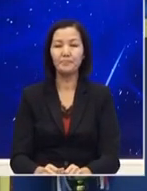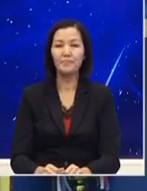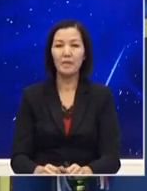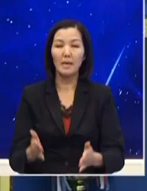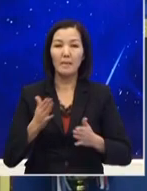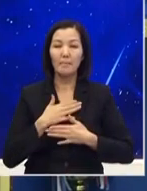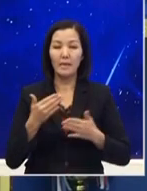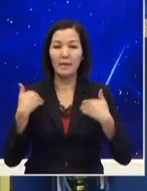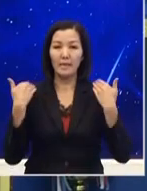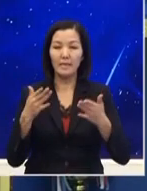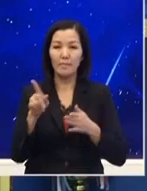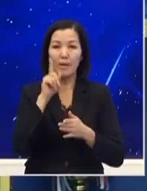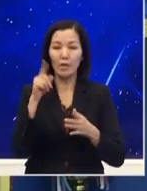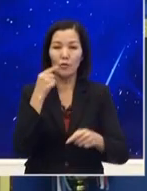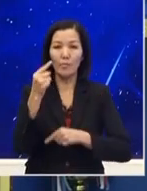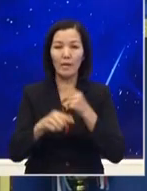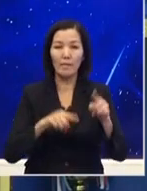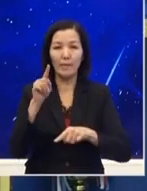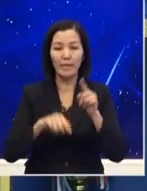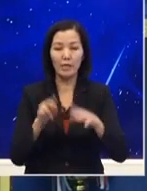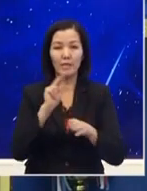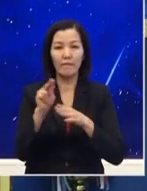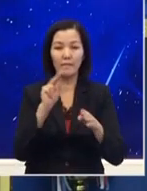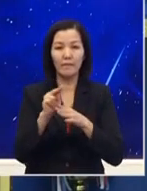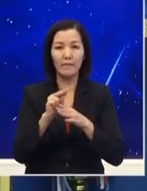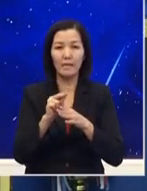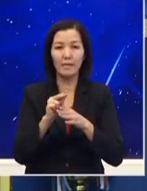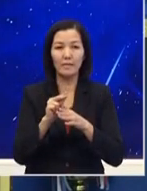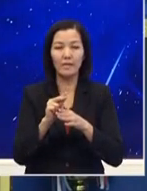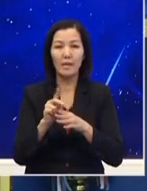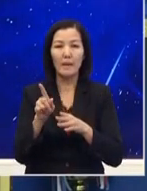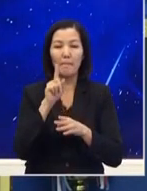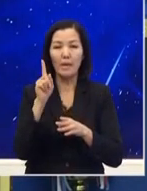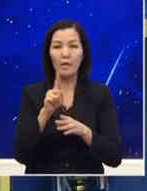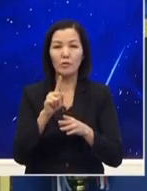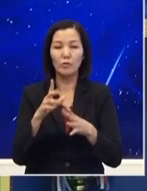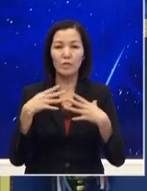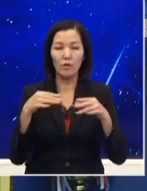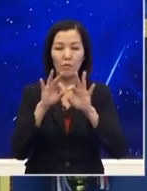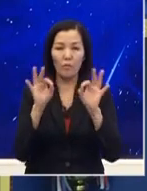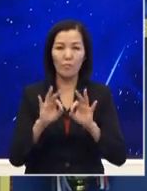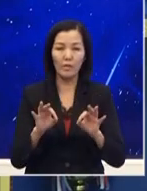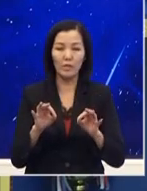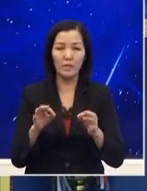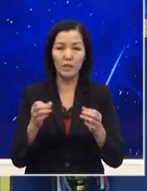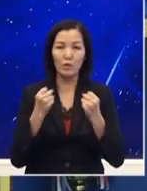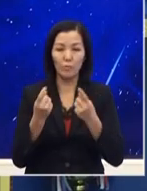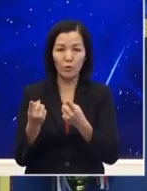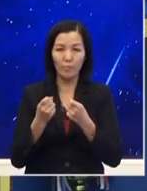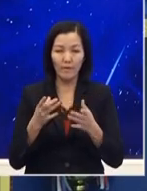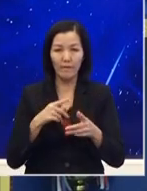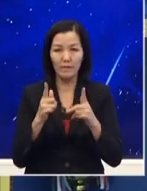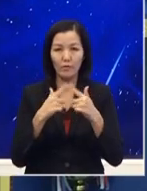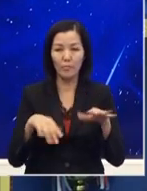Мы хотим дать молодому поколению патриотическое воспитание, снизить долю маргинальной молодежи, заинтересовать и привлечь к спорту. Для этого и был